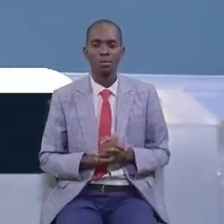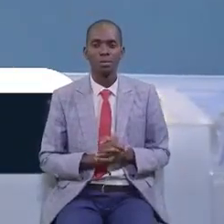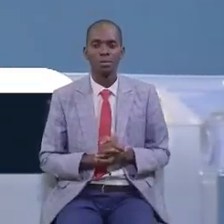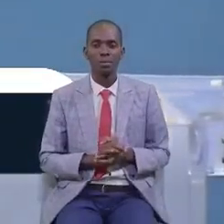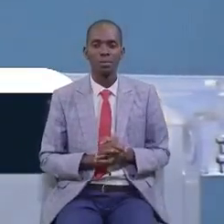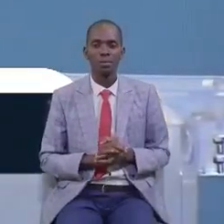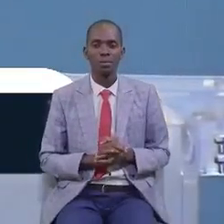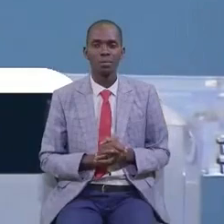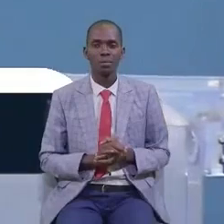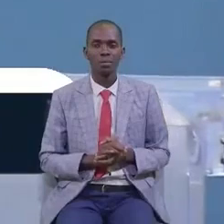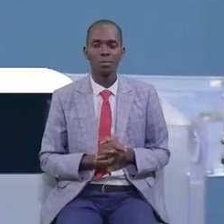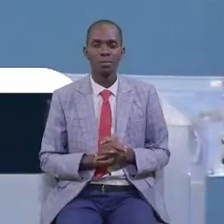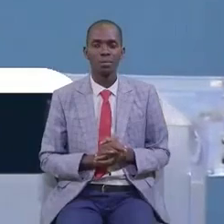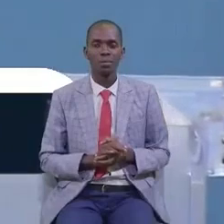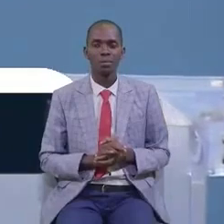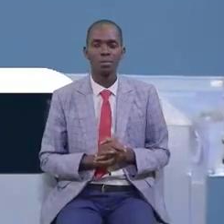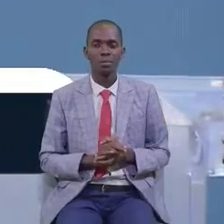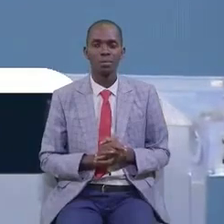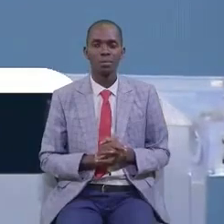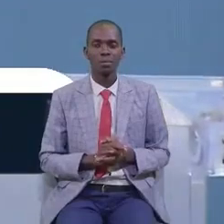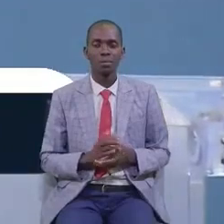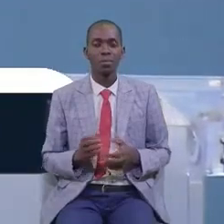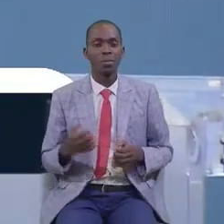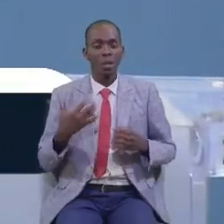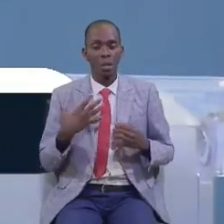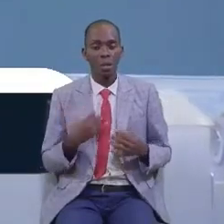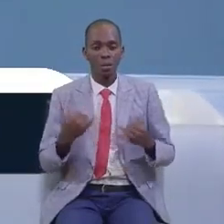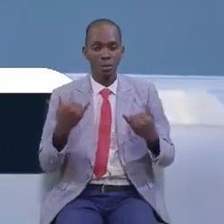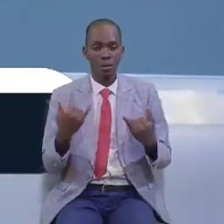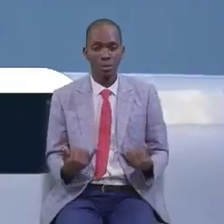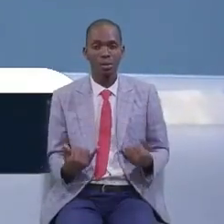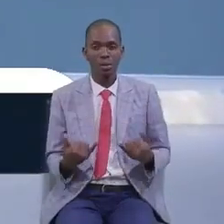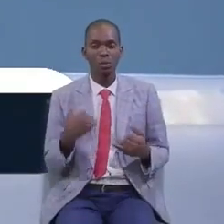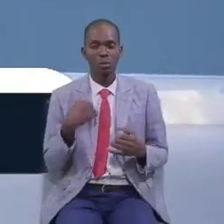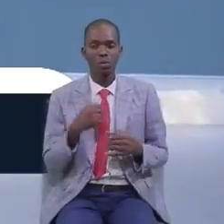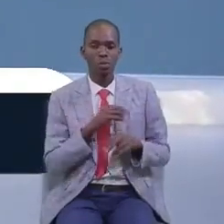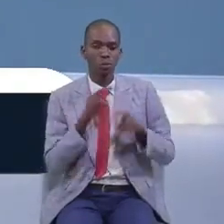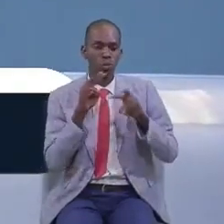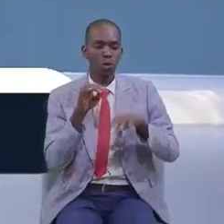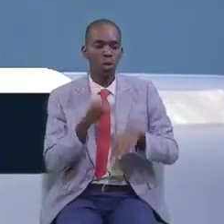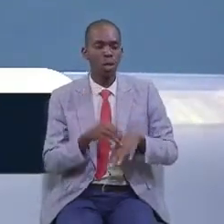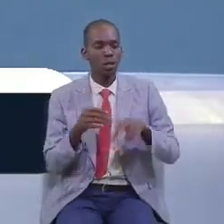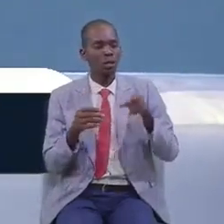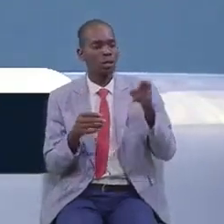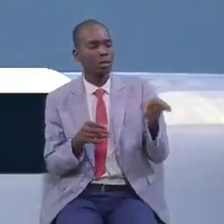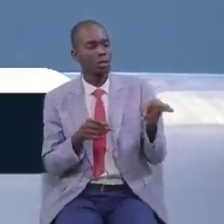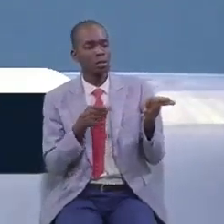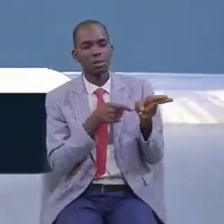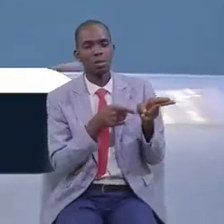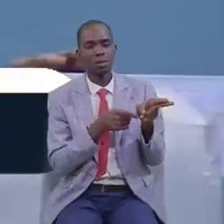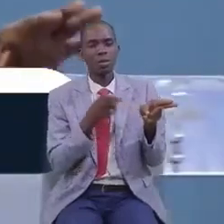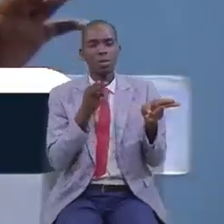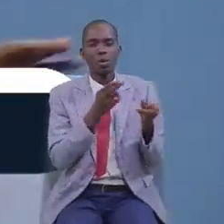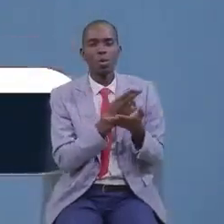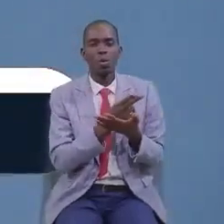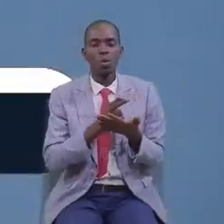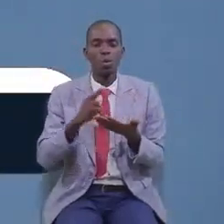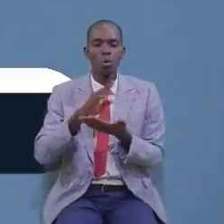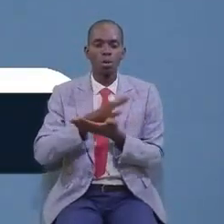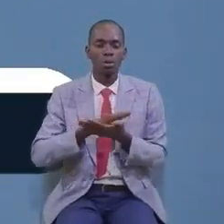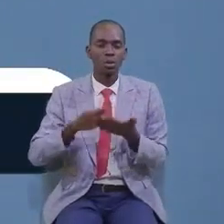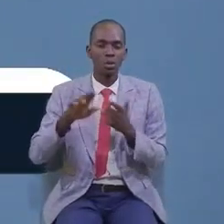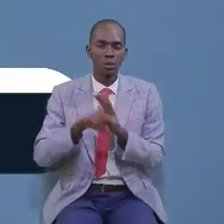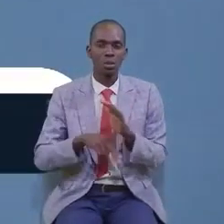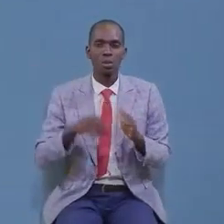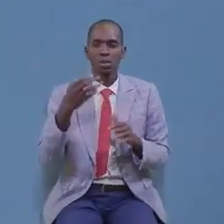manakichina pilupunu gamaninchukovali. And then we look at the holiness of his